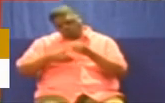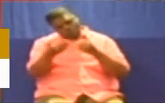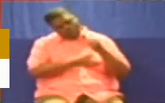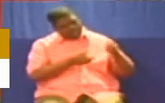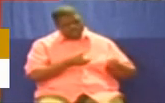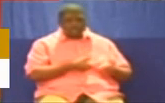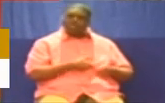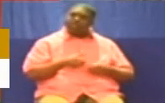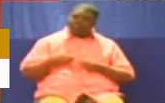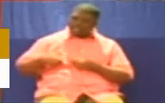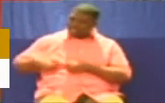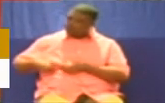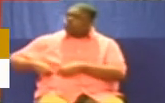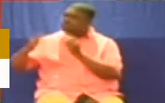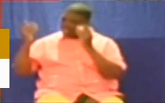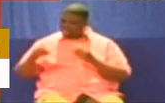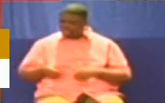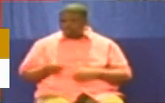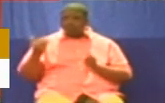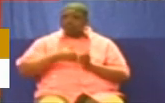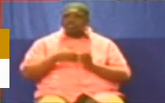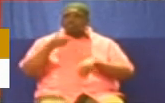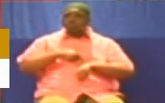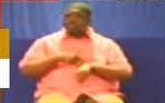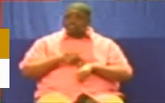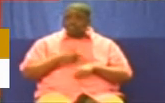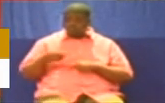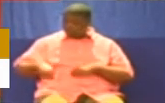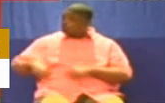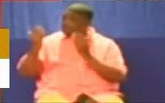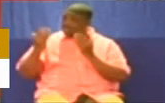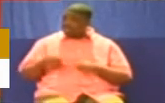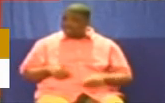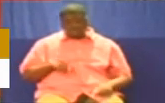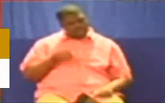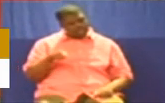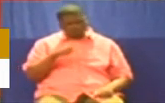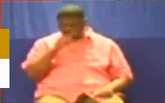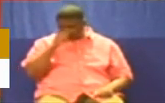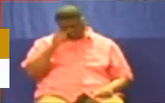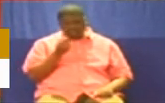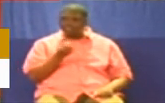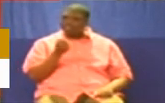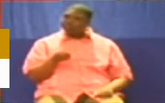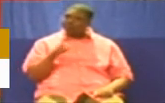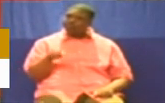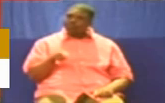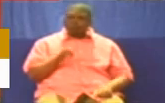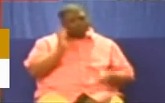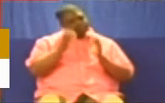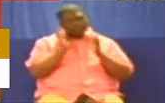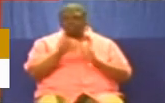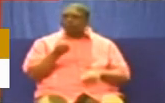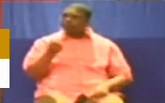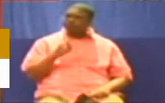anauza. Sasa inapokuja kufikia kipindi cha kwenda kuuza, hapo ndo kidogo pamekuwa na mchanganyiko